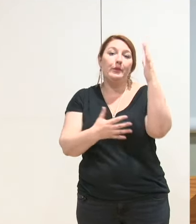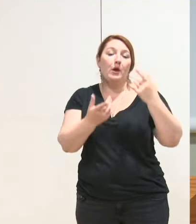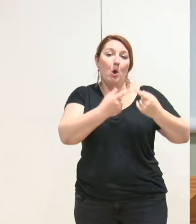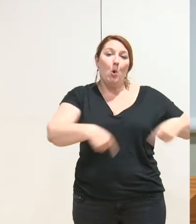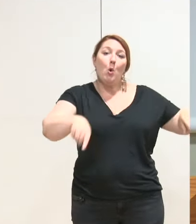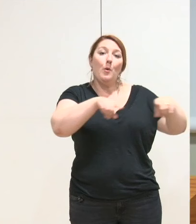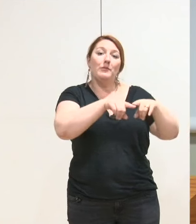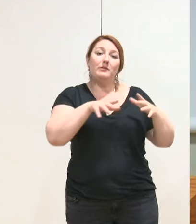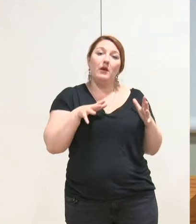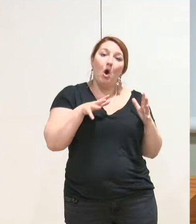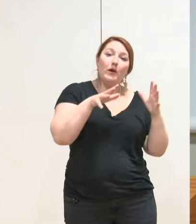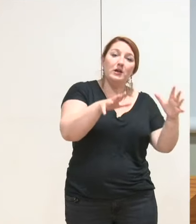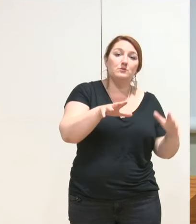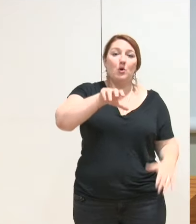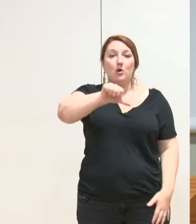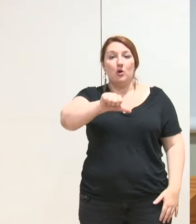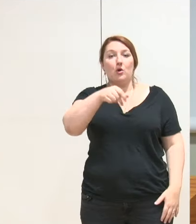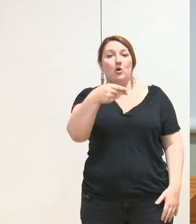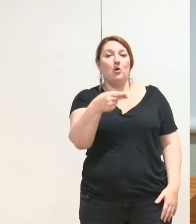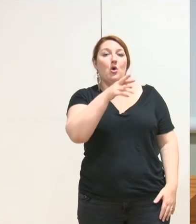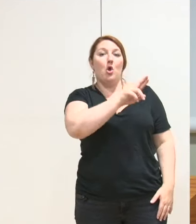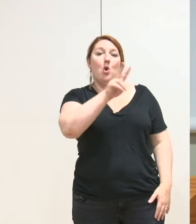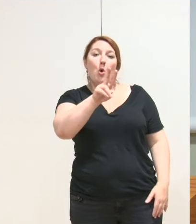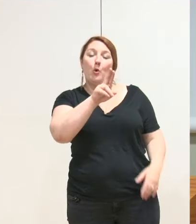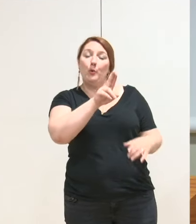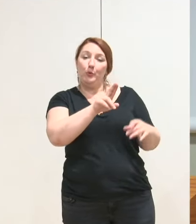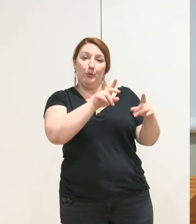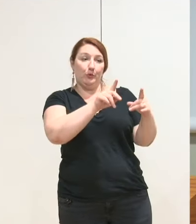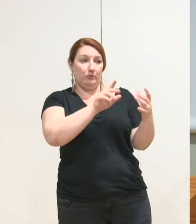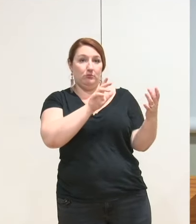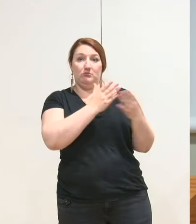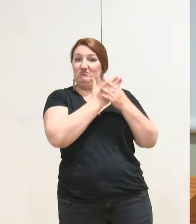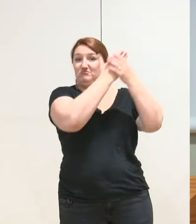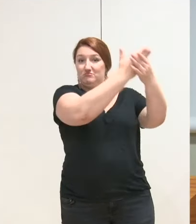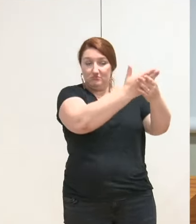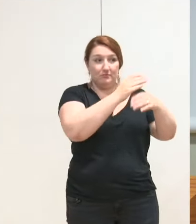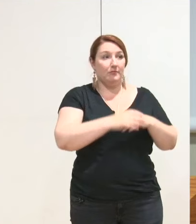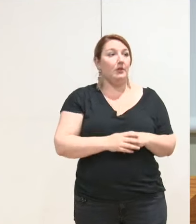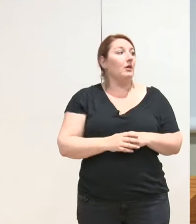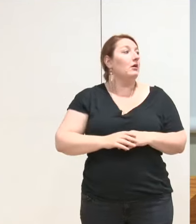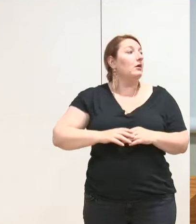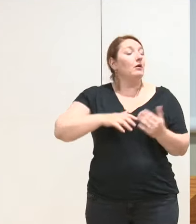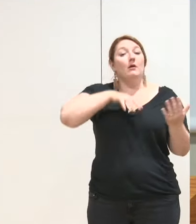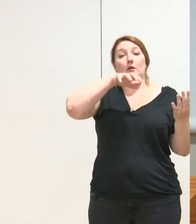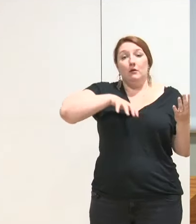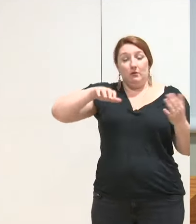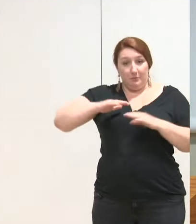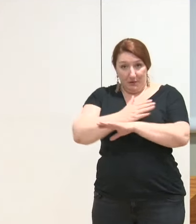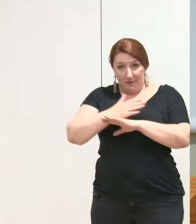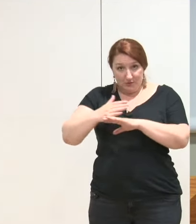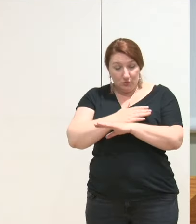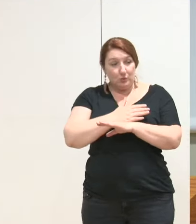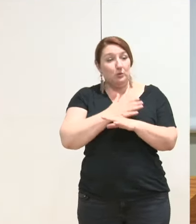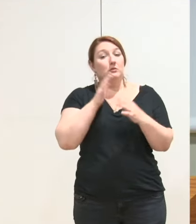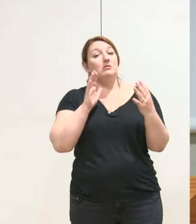d'engagement de l'Agence nationale de rénovation urbaine et et c'est à l'issue de cette préfiguration que donc la